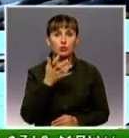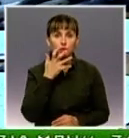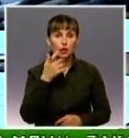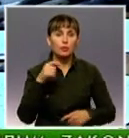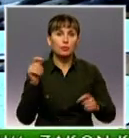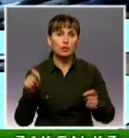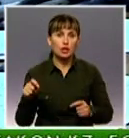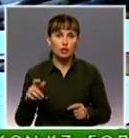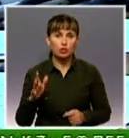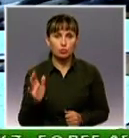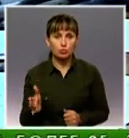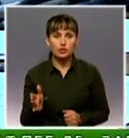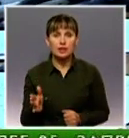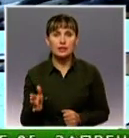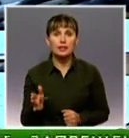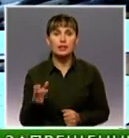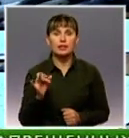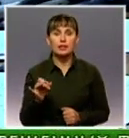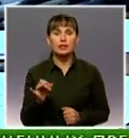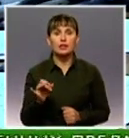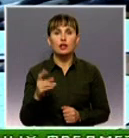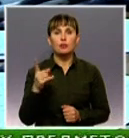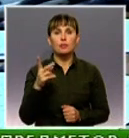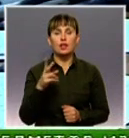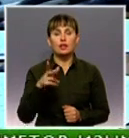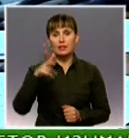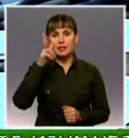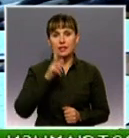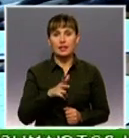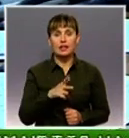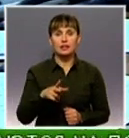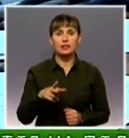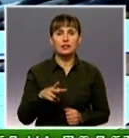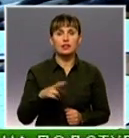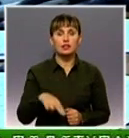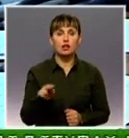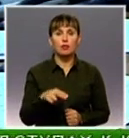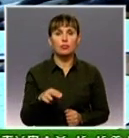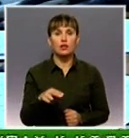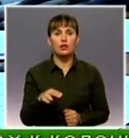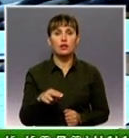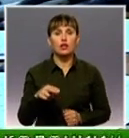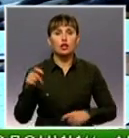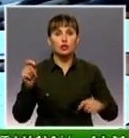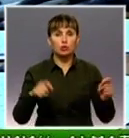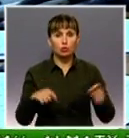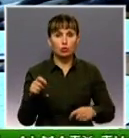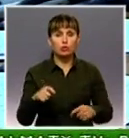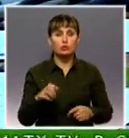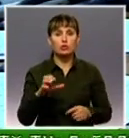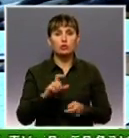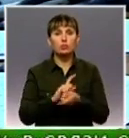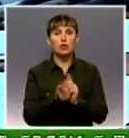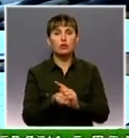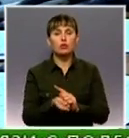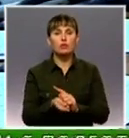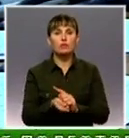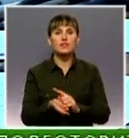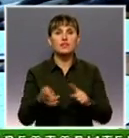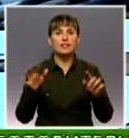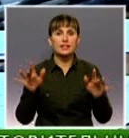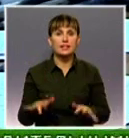осадочным. На первой декаде ноября будет осадки и дождь с переходом